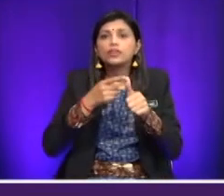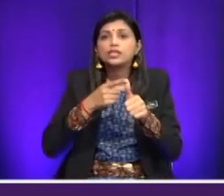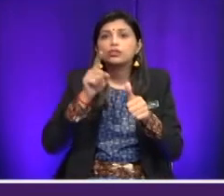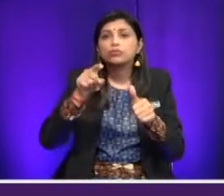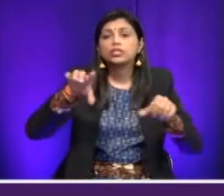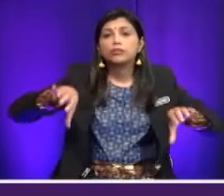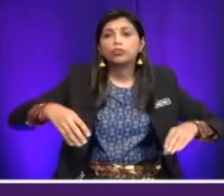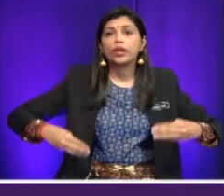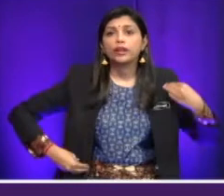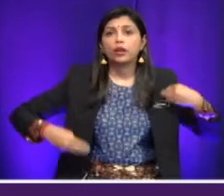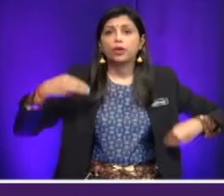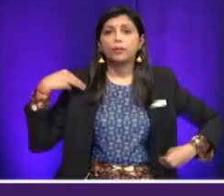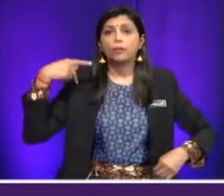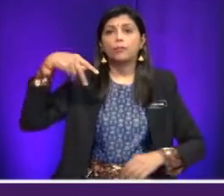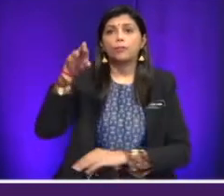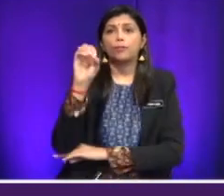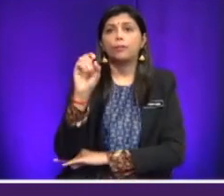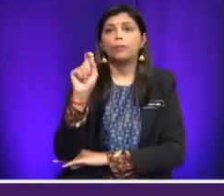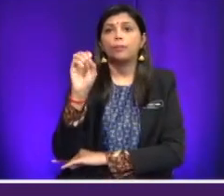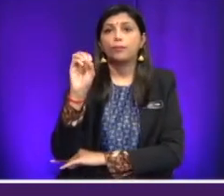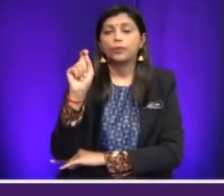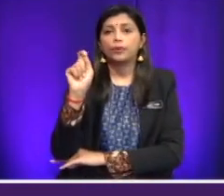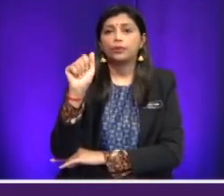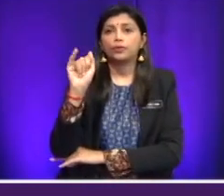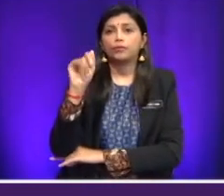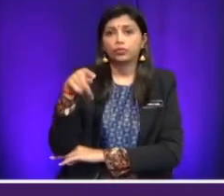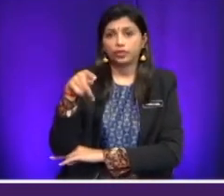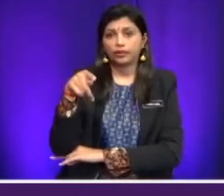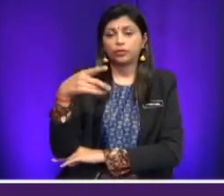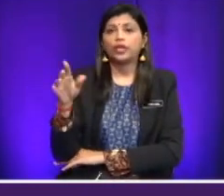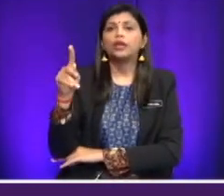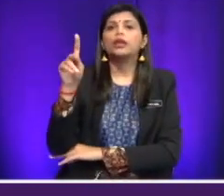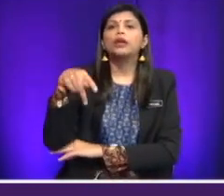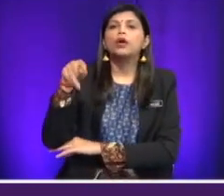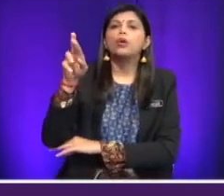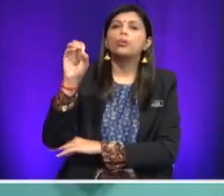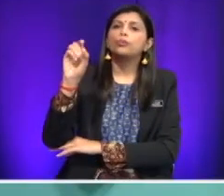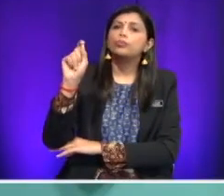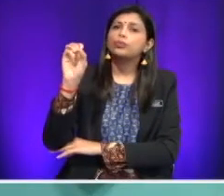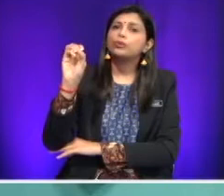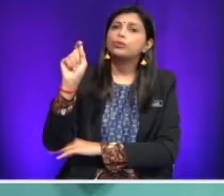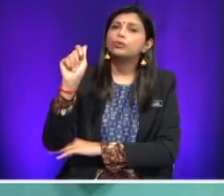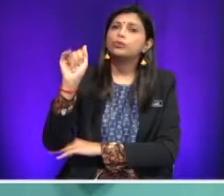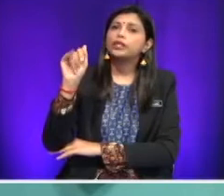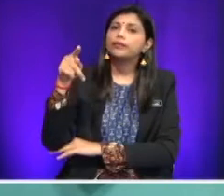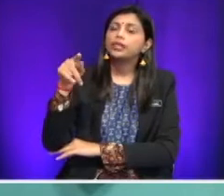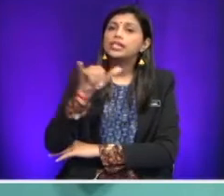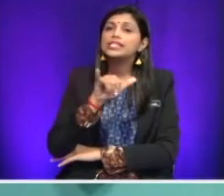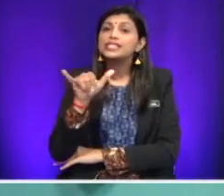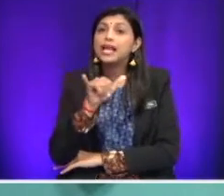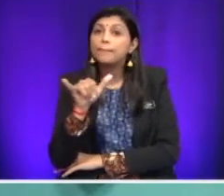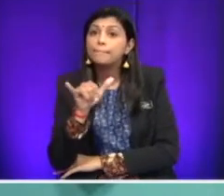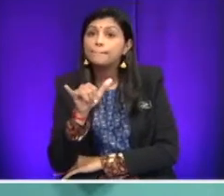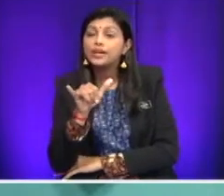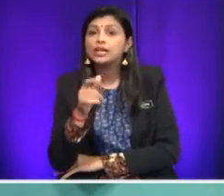otomotif nih perlulah menghasilkan Prototype potato adalah satu bentuk dimana mode yang dihasilkan untuk